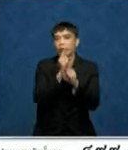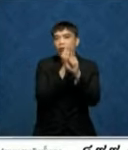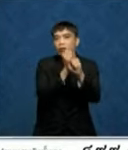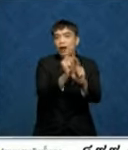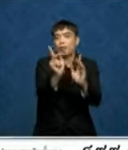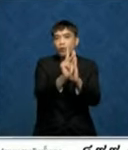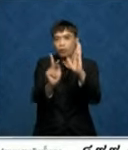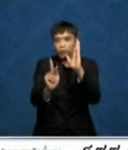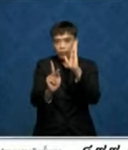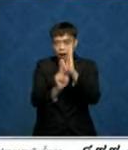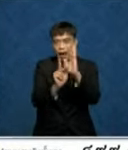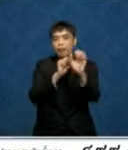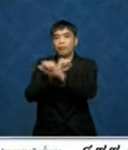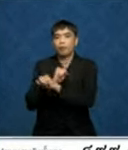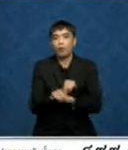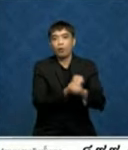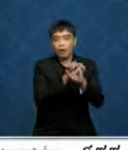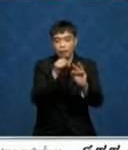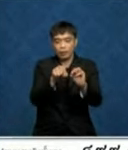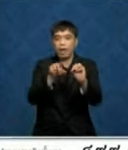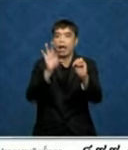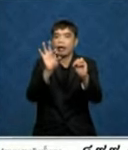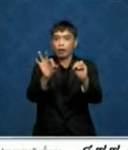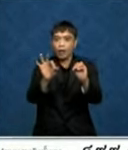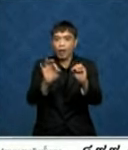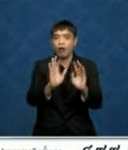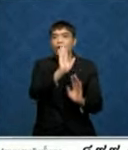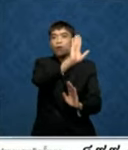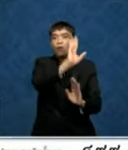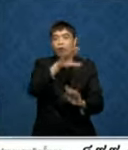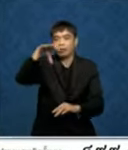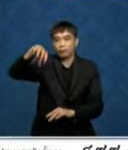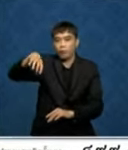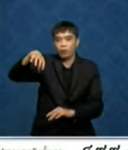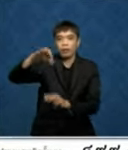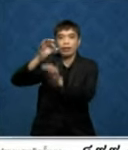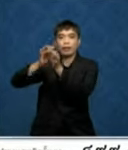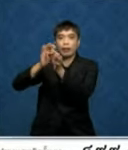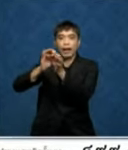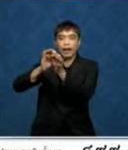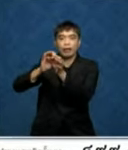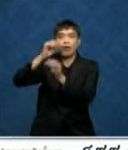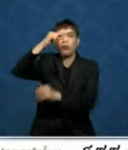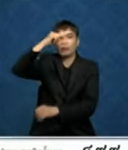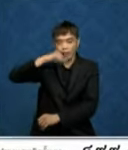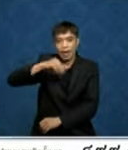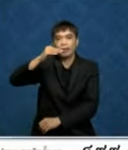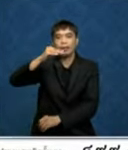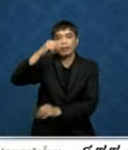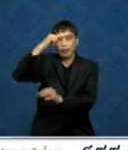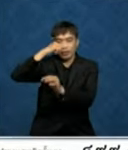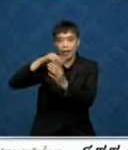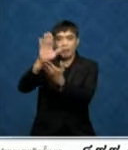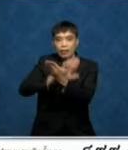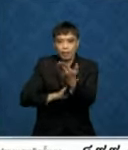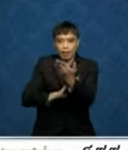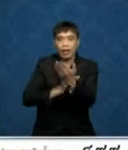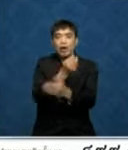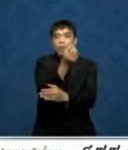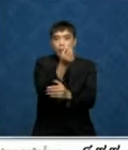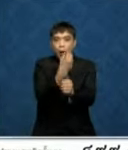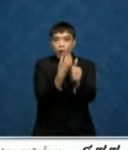ราชบัญญัติเงินตรามาตรา9ตามที่ธนาคารแห่งประเทศไทยได้ให้ความแสดงความกังวลและให้ข้อสังเกต